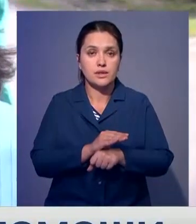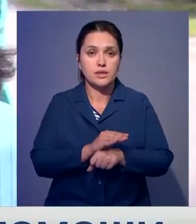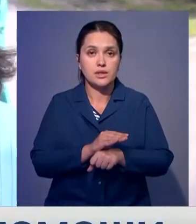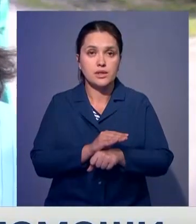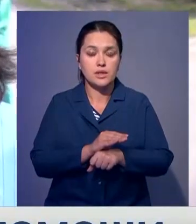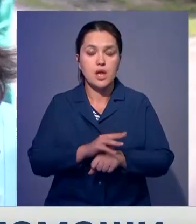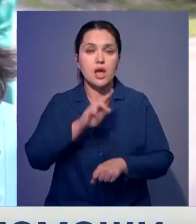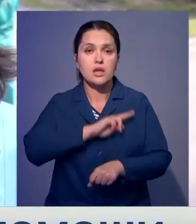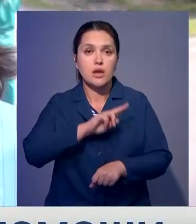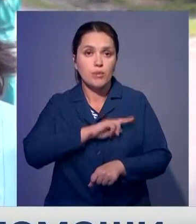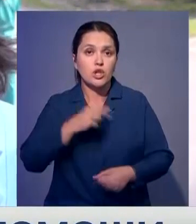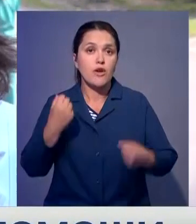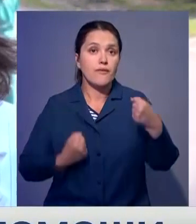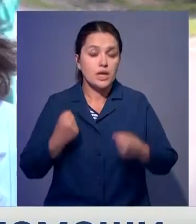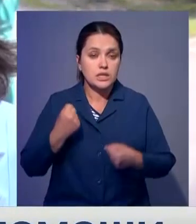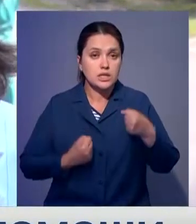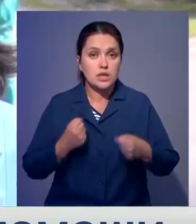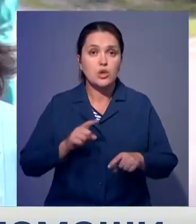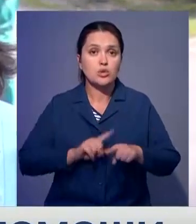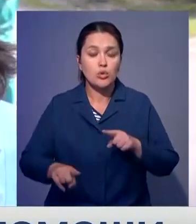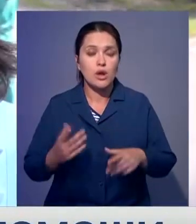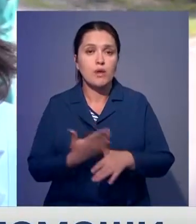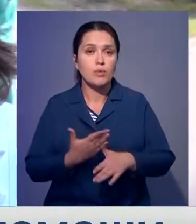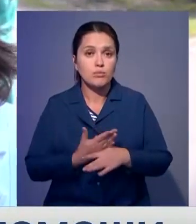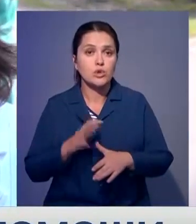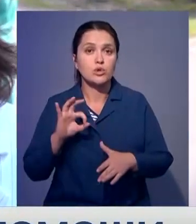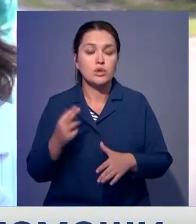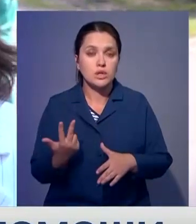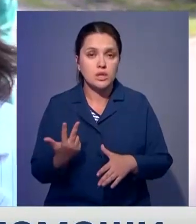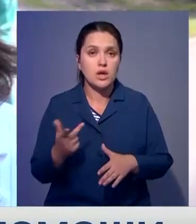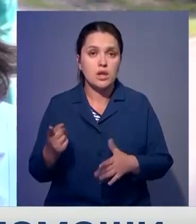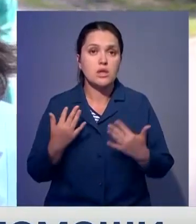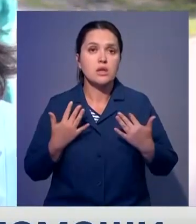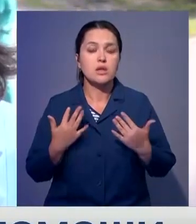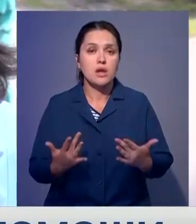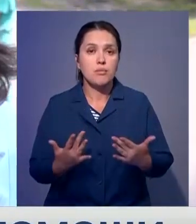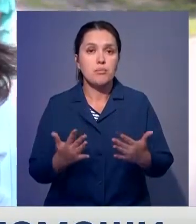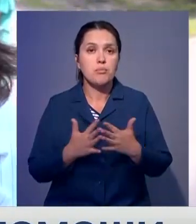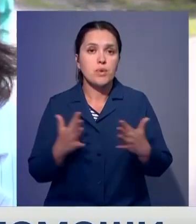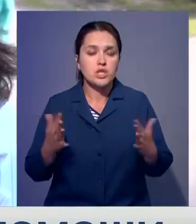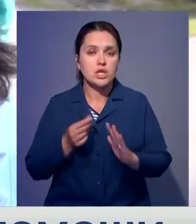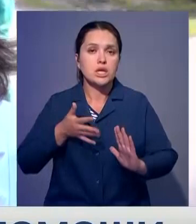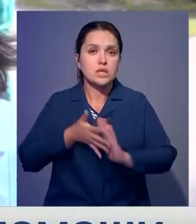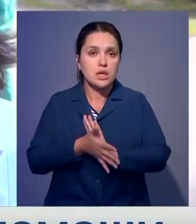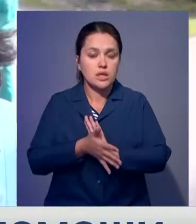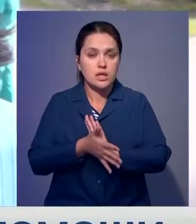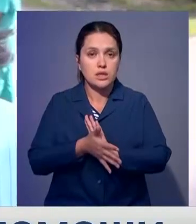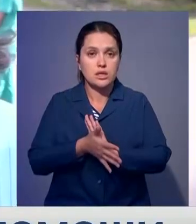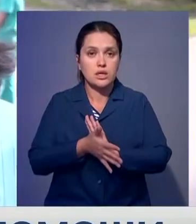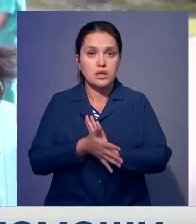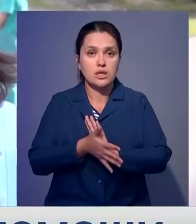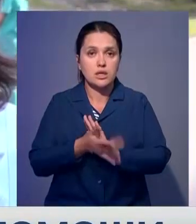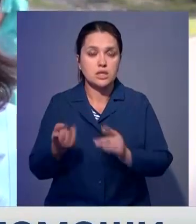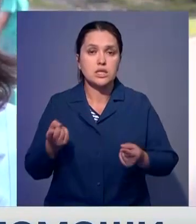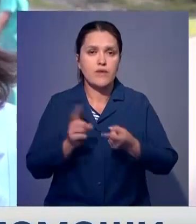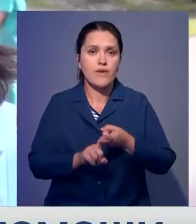все-таки работа водителей скорой помощи, она требует больших затрат, да, и, в общем-то, она, наверное,